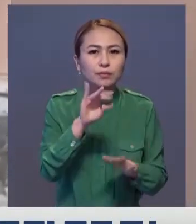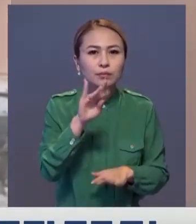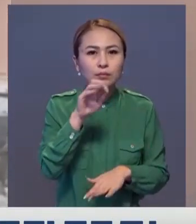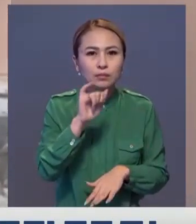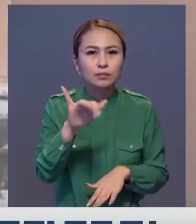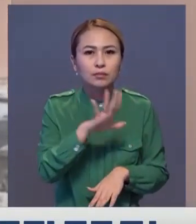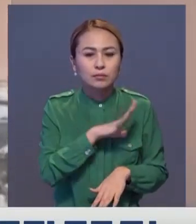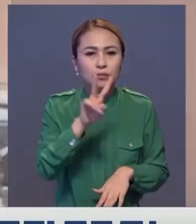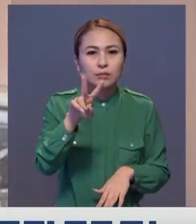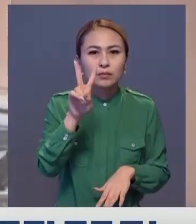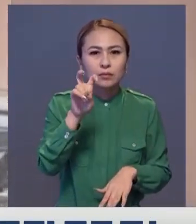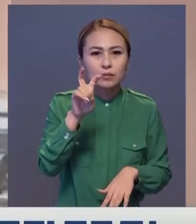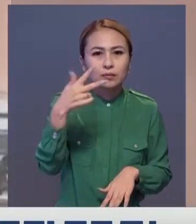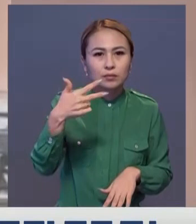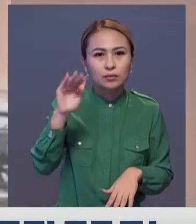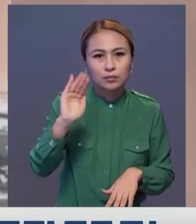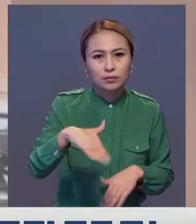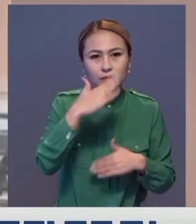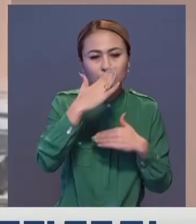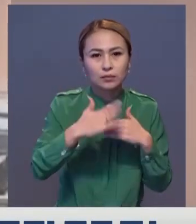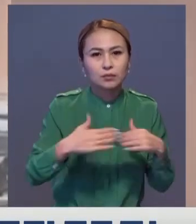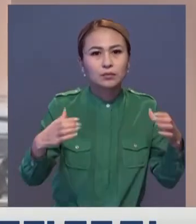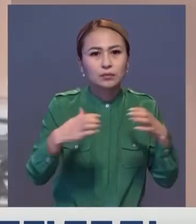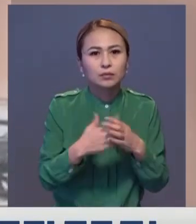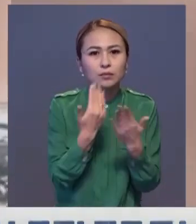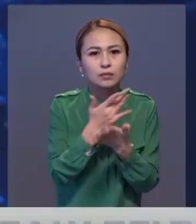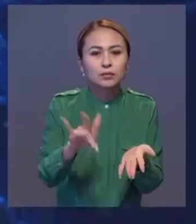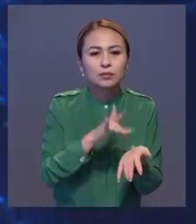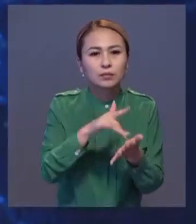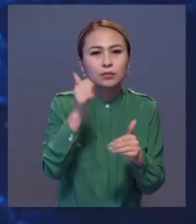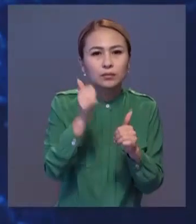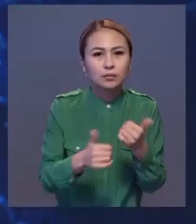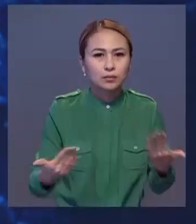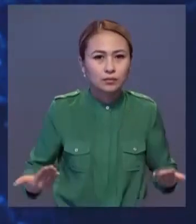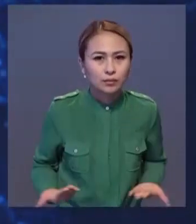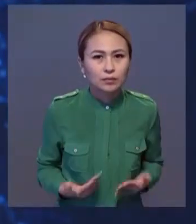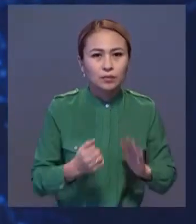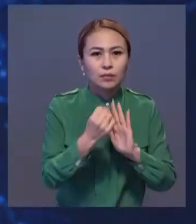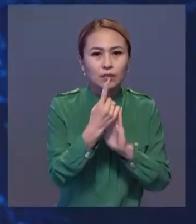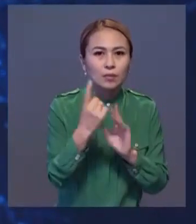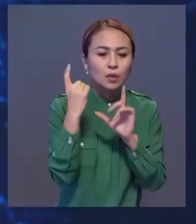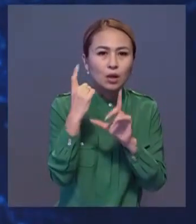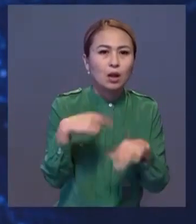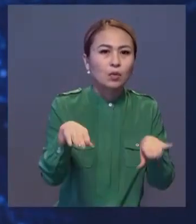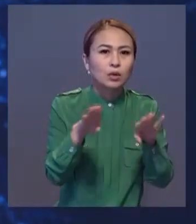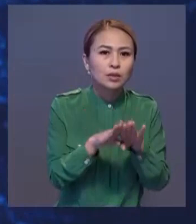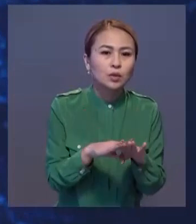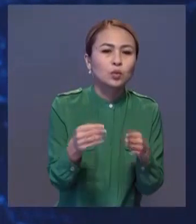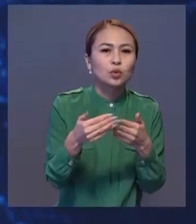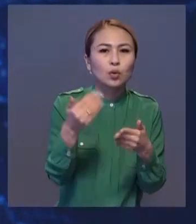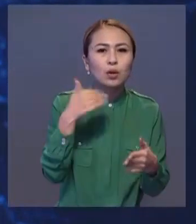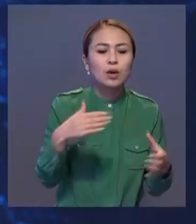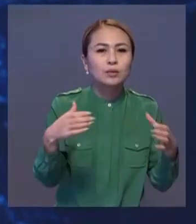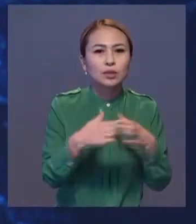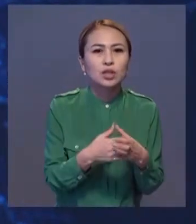Теміртауда жылына 230 мың тонна зиянды зат ауаға таралады. Бұл қаланың әрбір тұрғынына шаққанда 11 тонна. Ал оны азайту